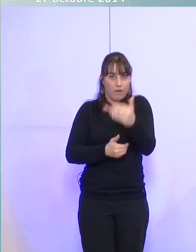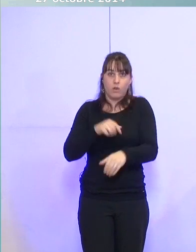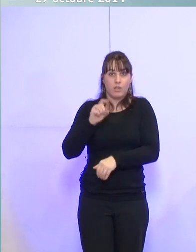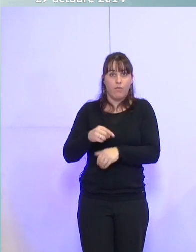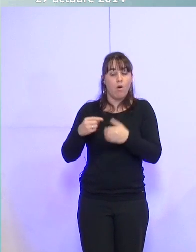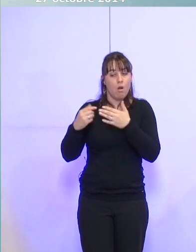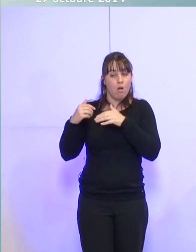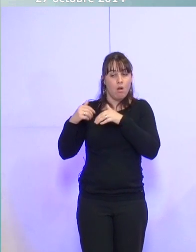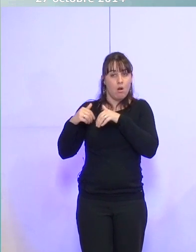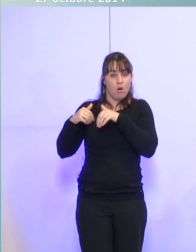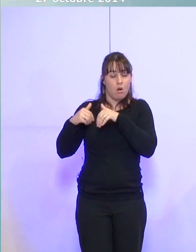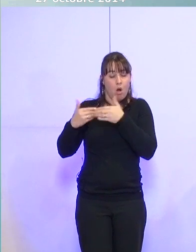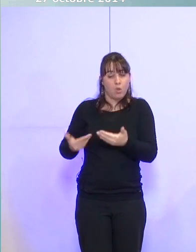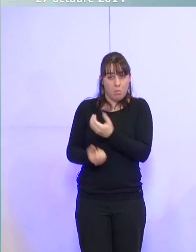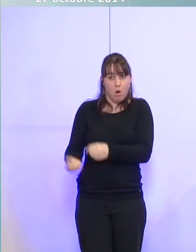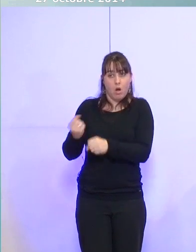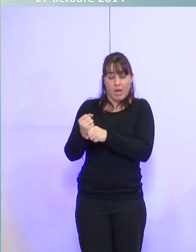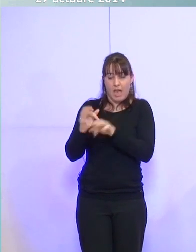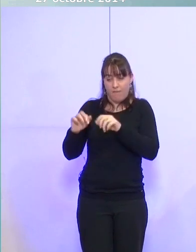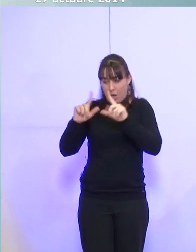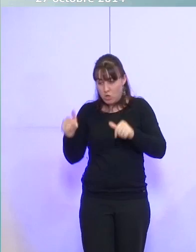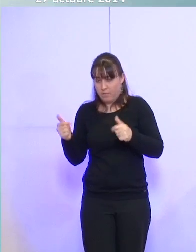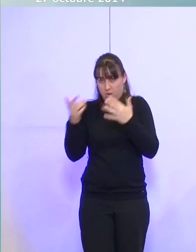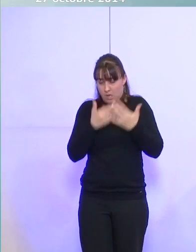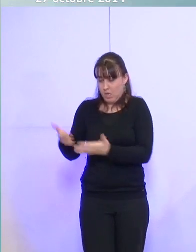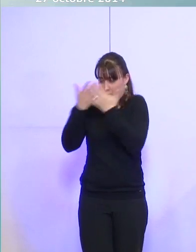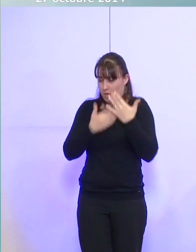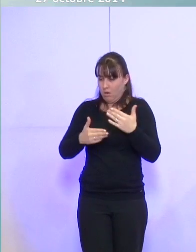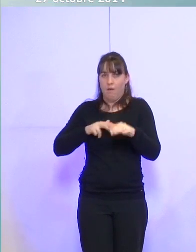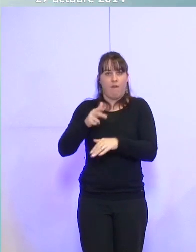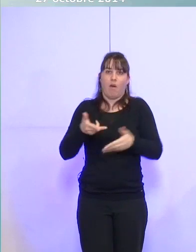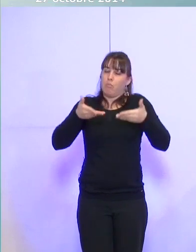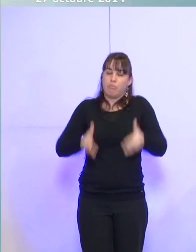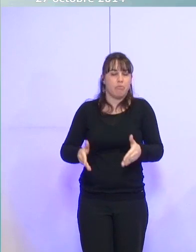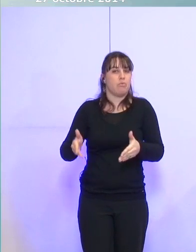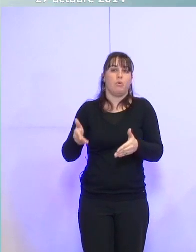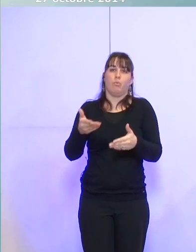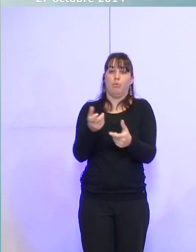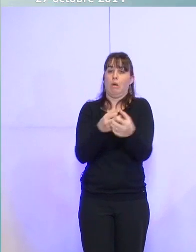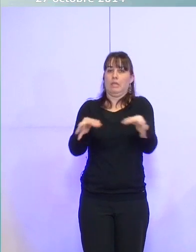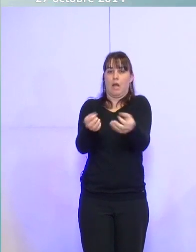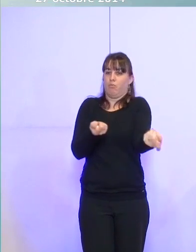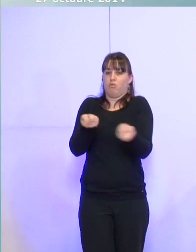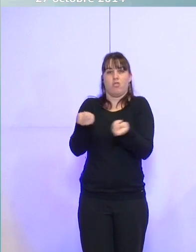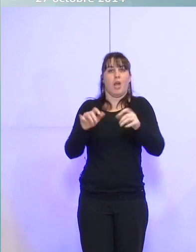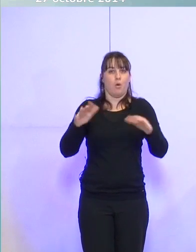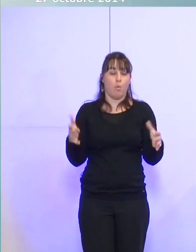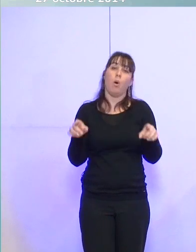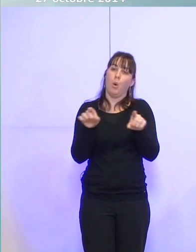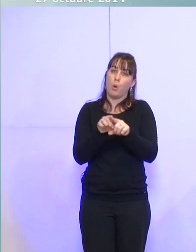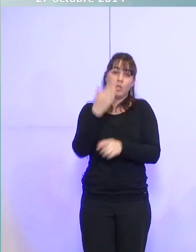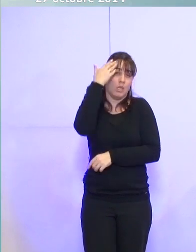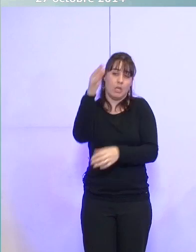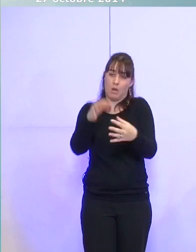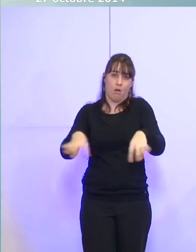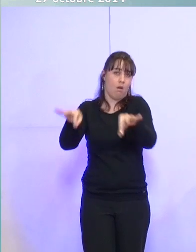train d'être mise en place, sera un élément déterminant pour pouvoir piloter cet outil. Et nous savons également qu'un outil comme